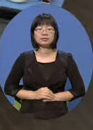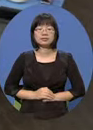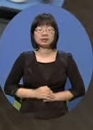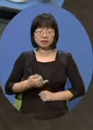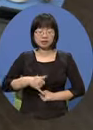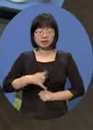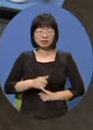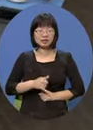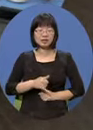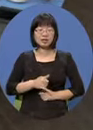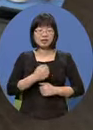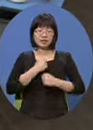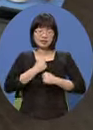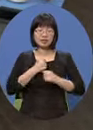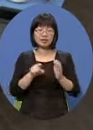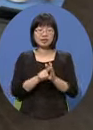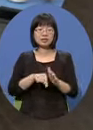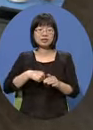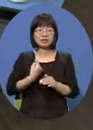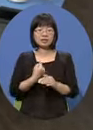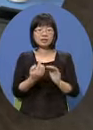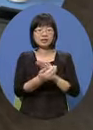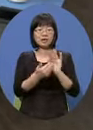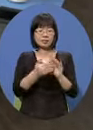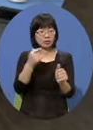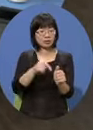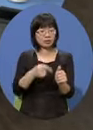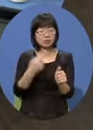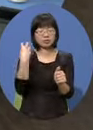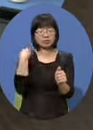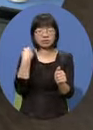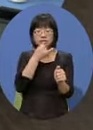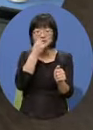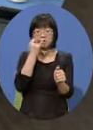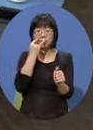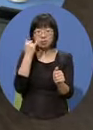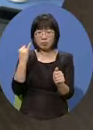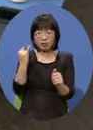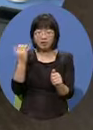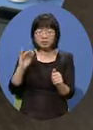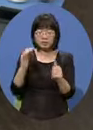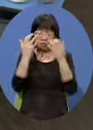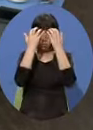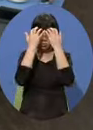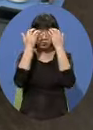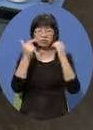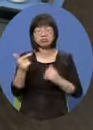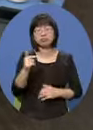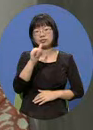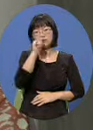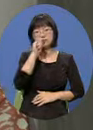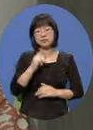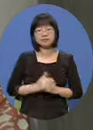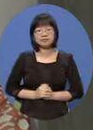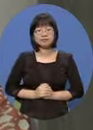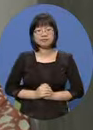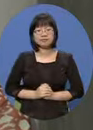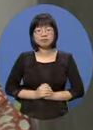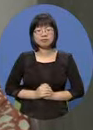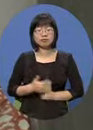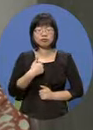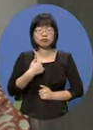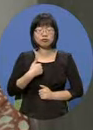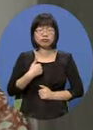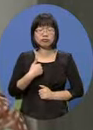아이를 지키기 위해 나름의 예방 교육을 한다는 엄마들. 하지만 고충이 많다고 하는데요. 일단